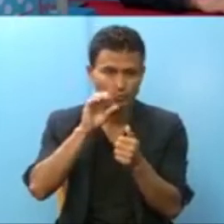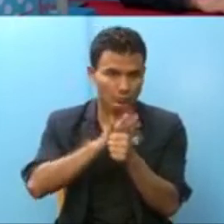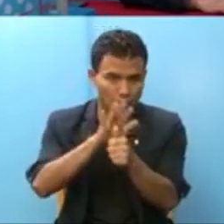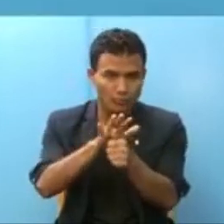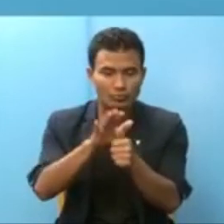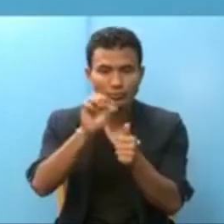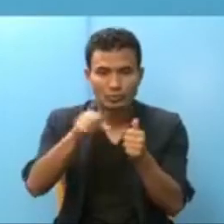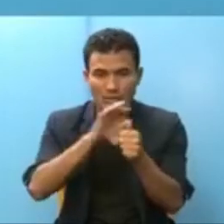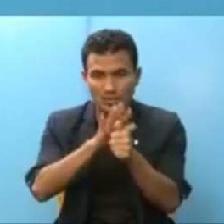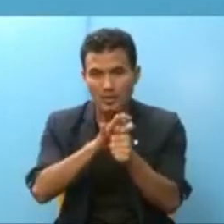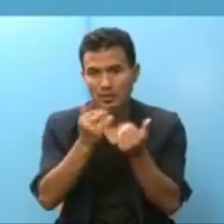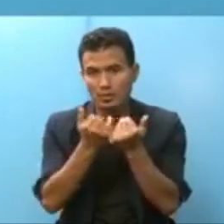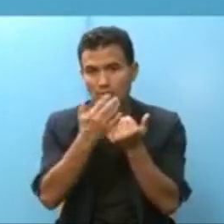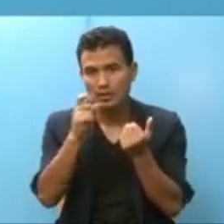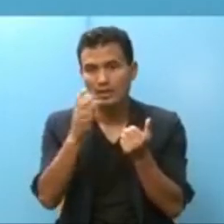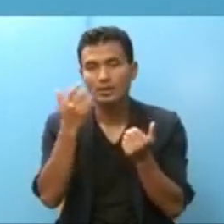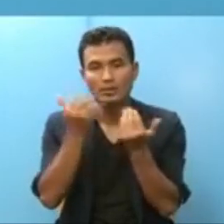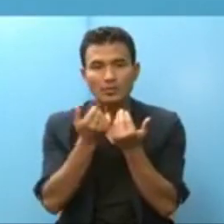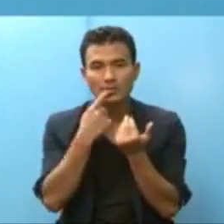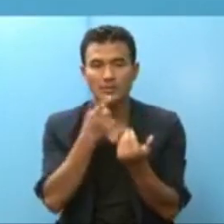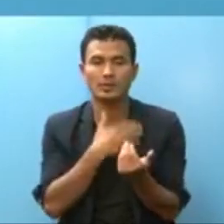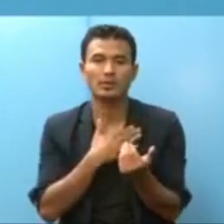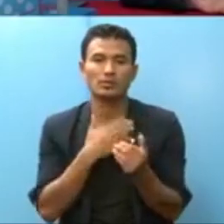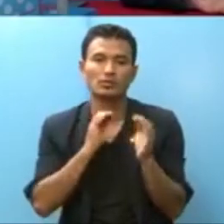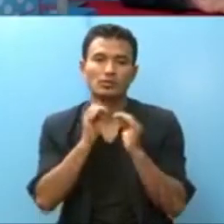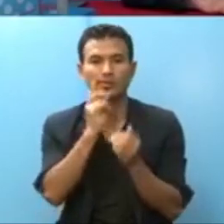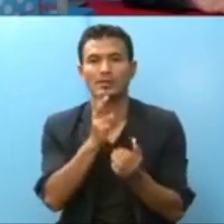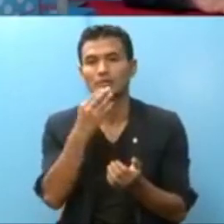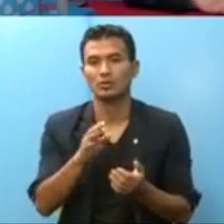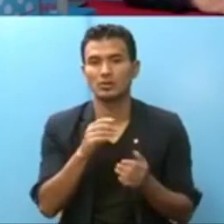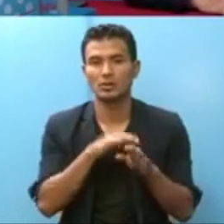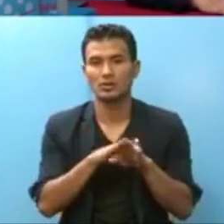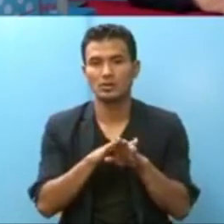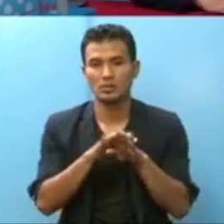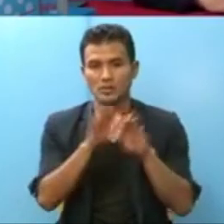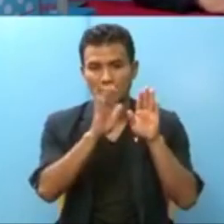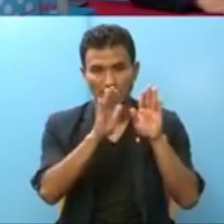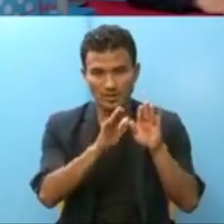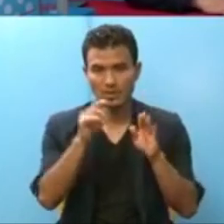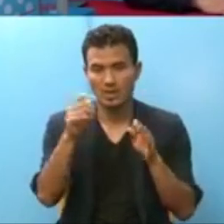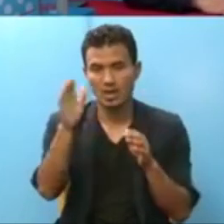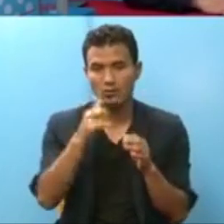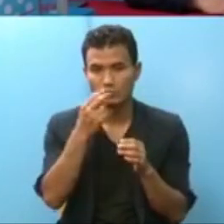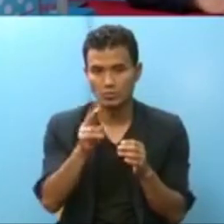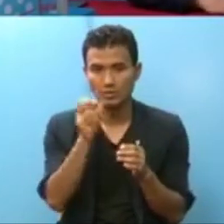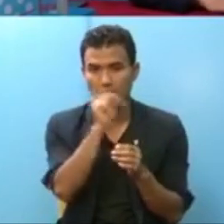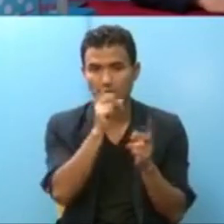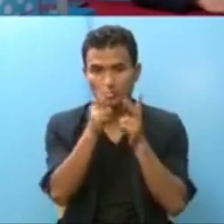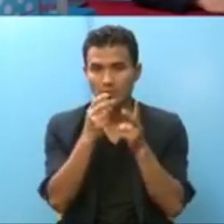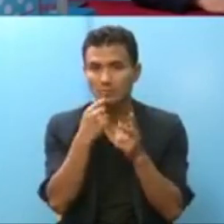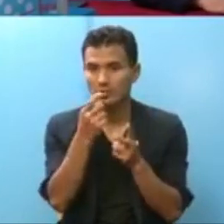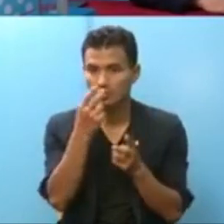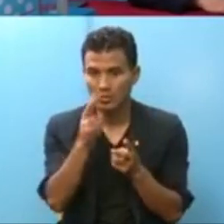त्यों विचार गरूं डर्सर मला मेरू सुझाब चाहें तेहीं हुँँचा धन्यबाद मैडम यहां समाई दीनुगो आपनों कुला राख